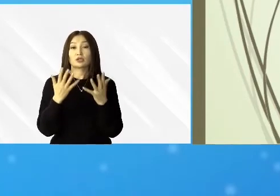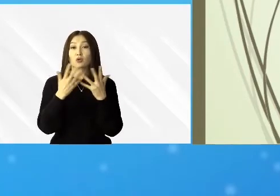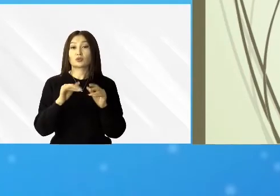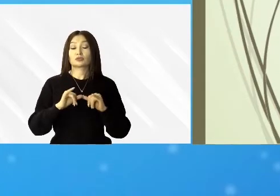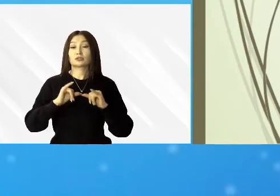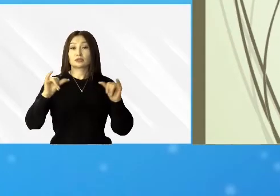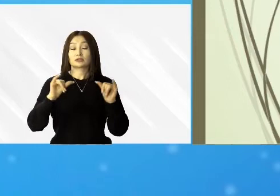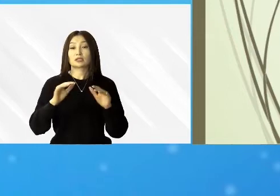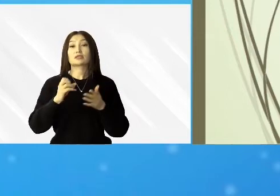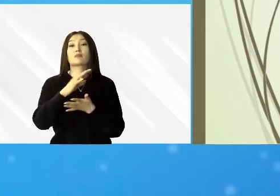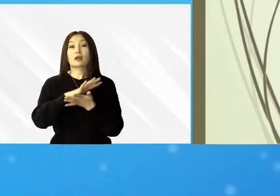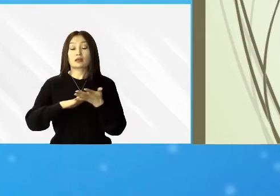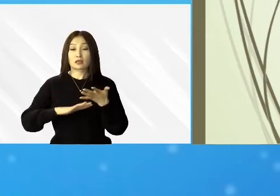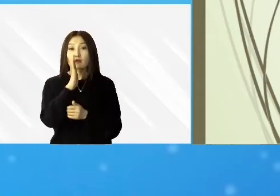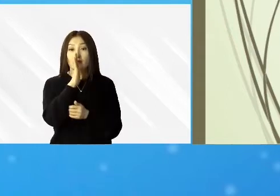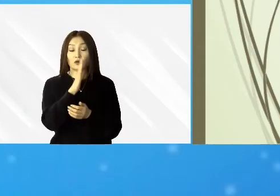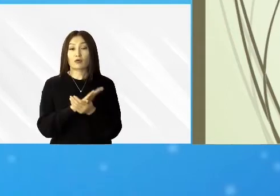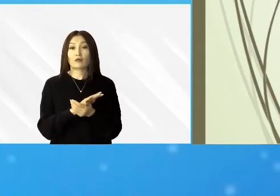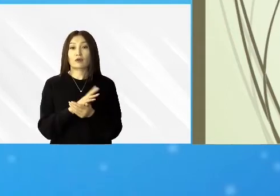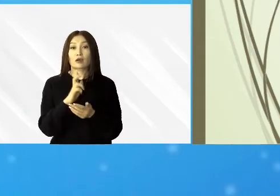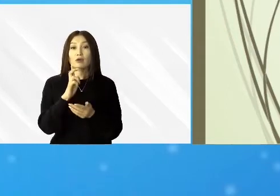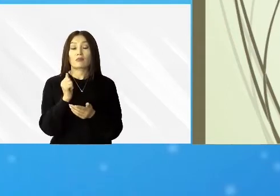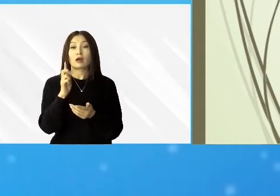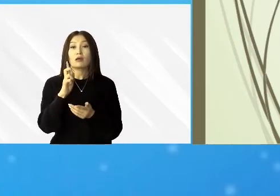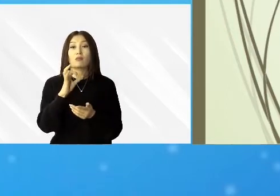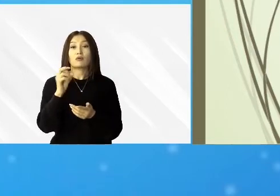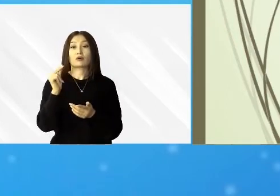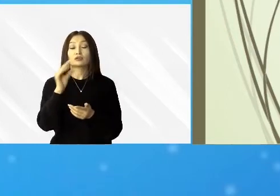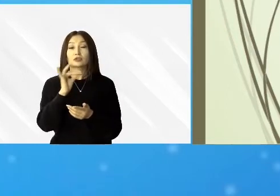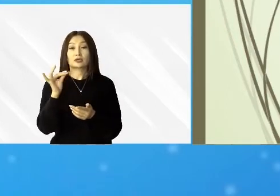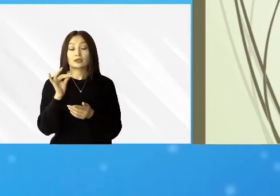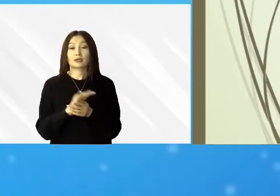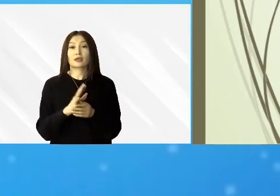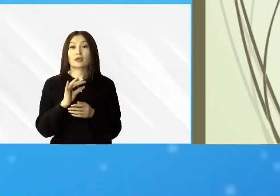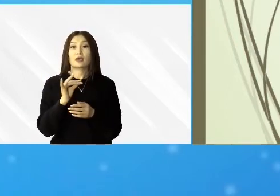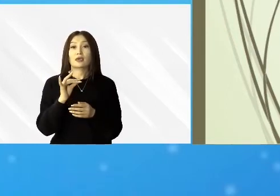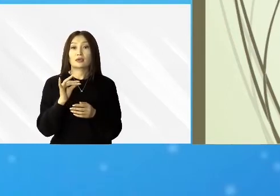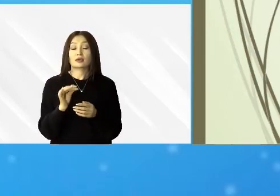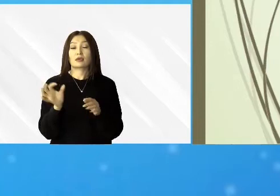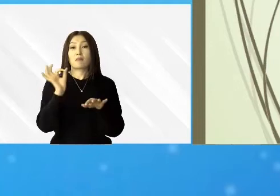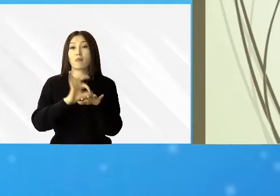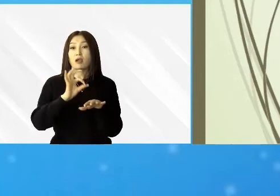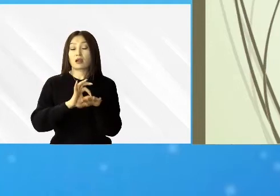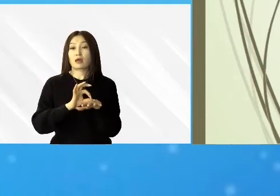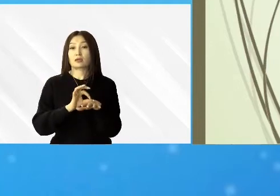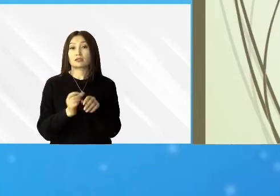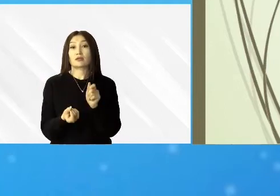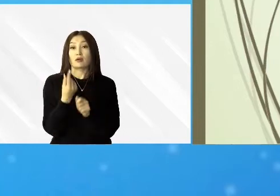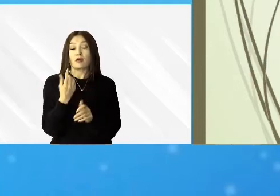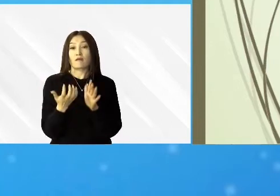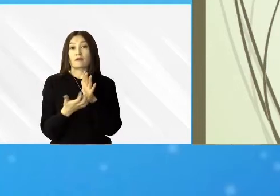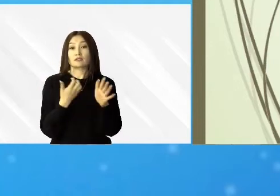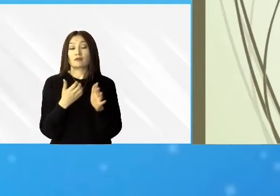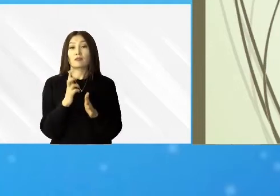и выходит из-под контроля врагов бабочки, то в популяции распространяются инфекционные болезни,